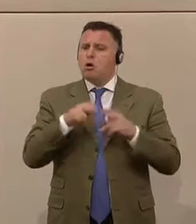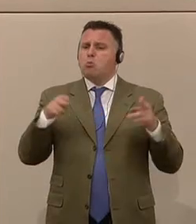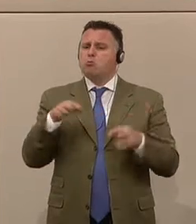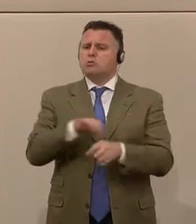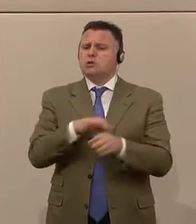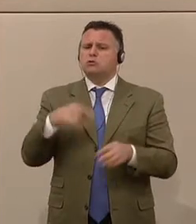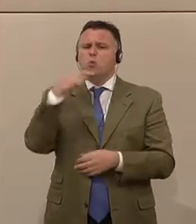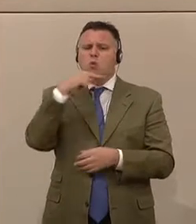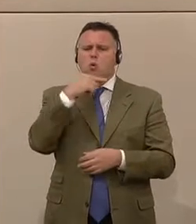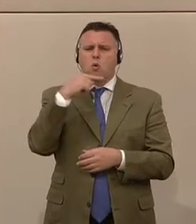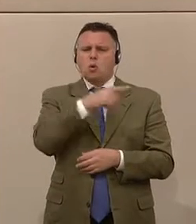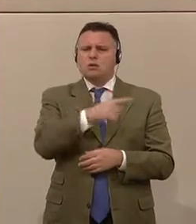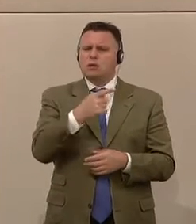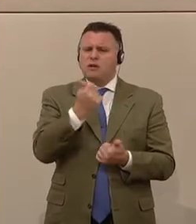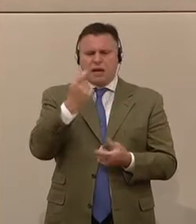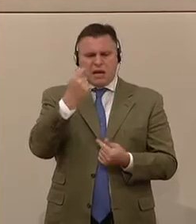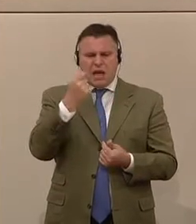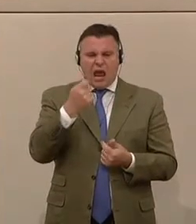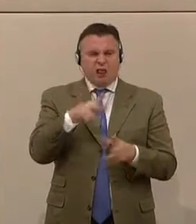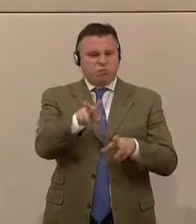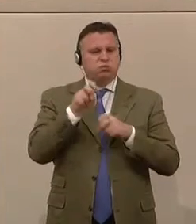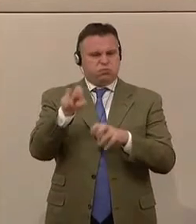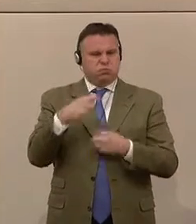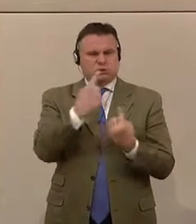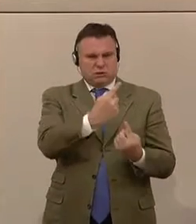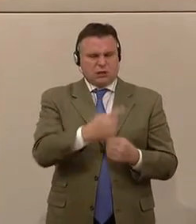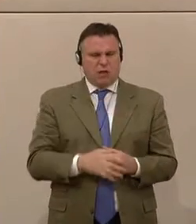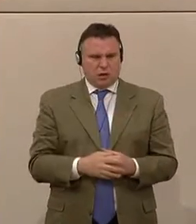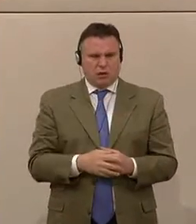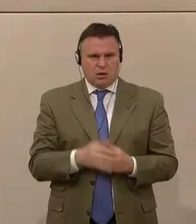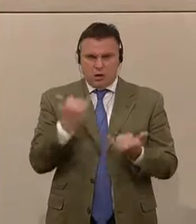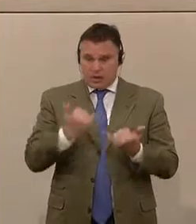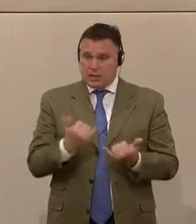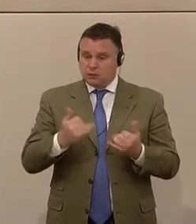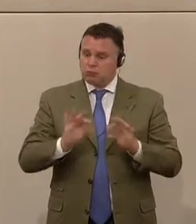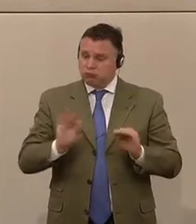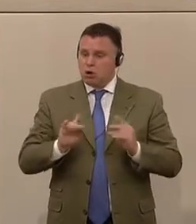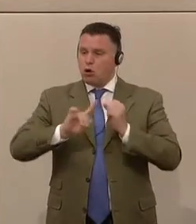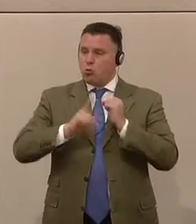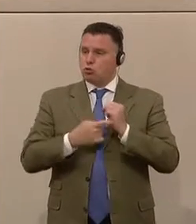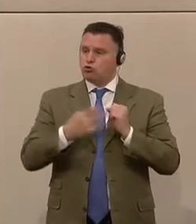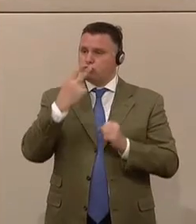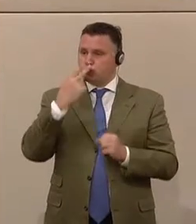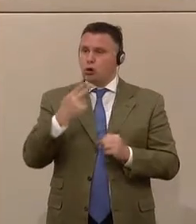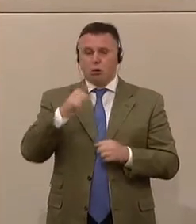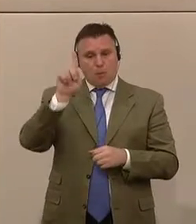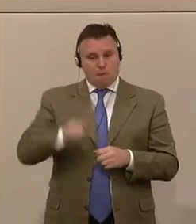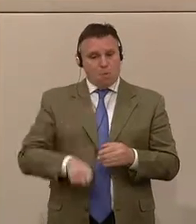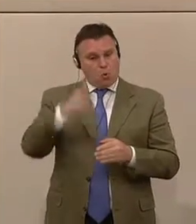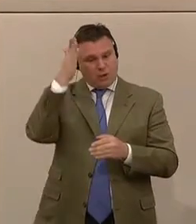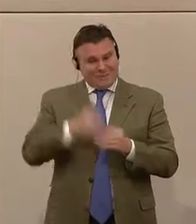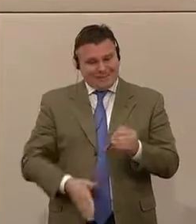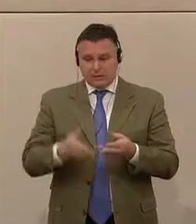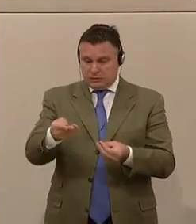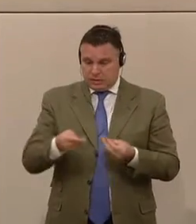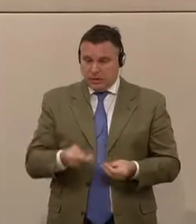Bundeskanzler, eigentlich nur das Geld aus der Tasche gezogen. Und jetzt haben wir zum ersten Mal ein Budget, wo die Menschen am Ende des Monats und des